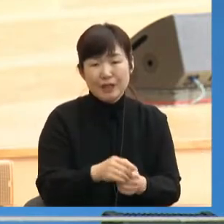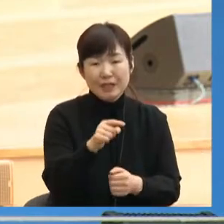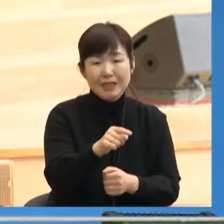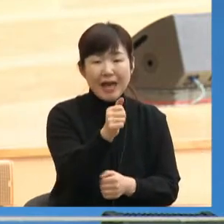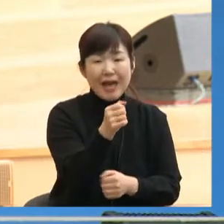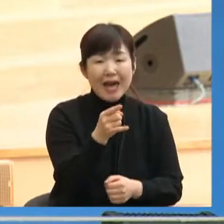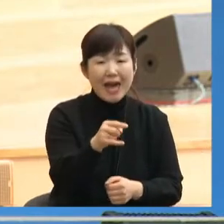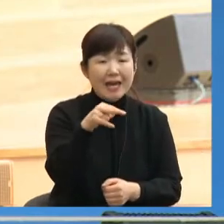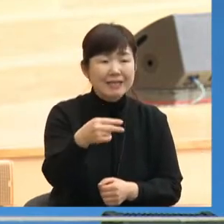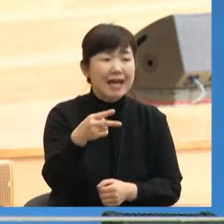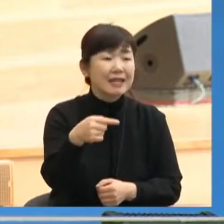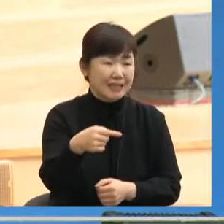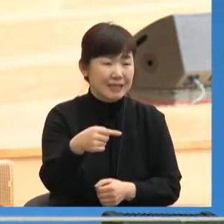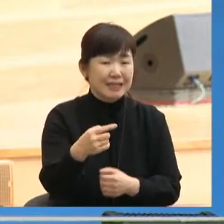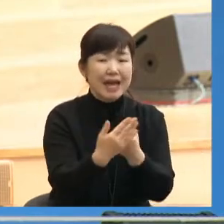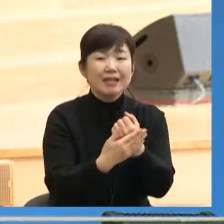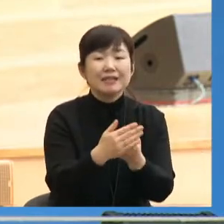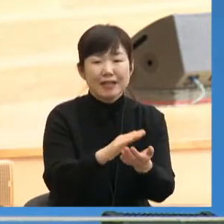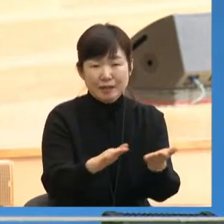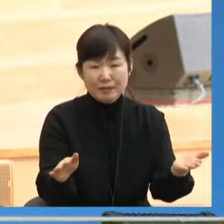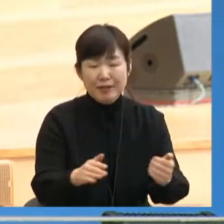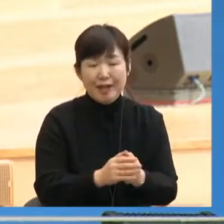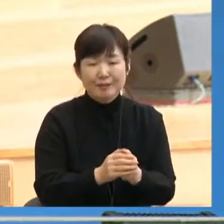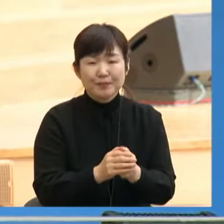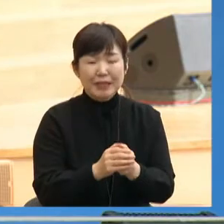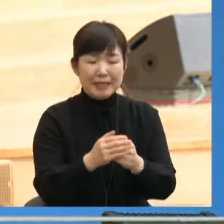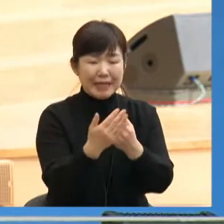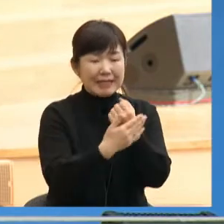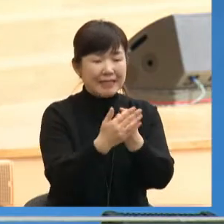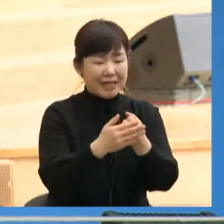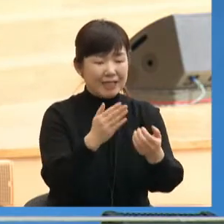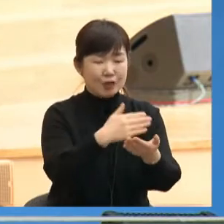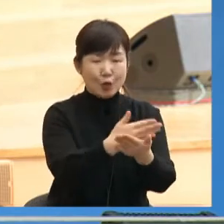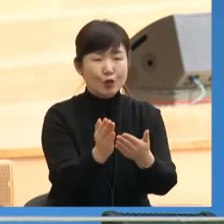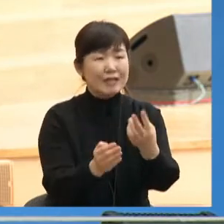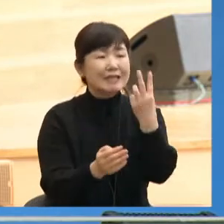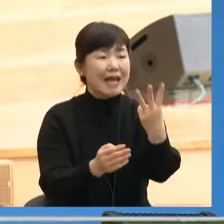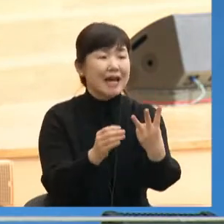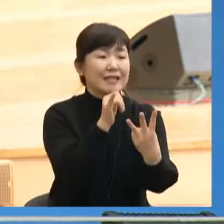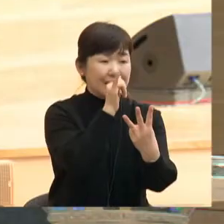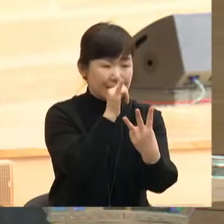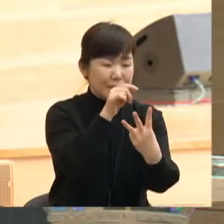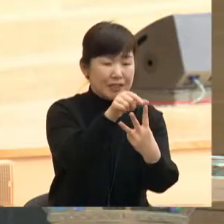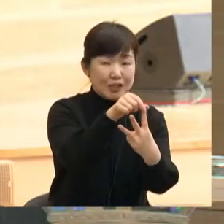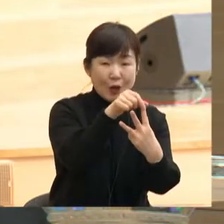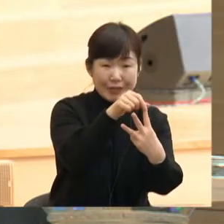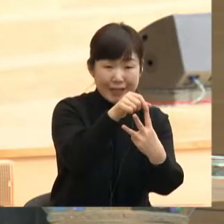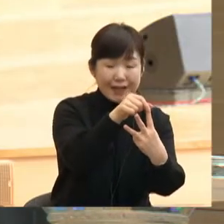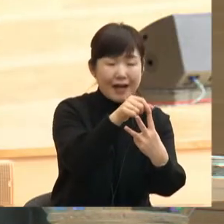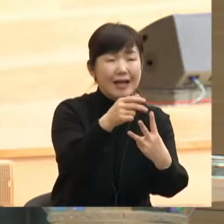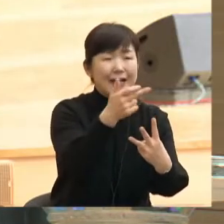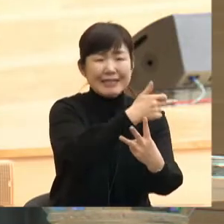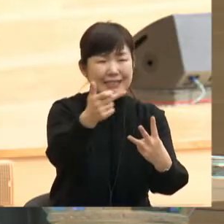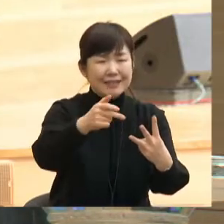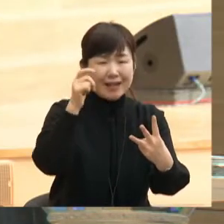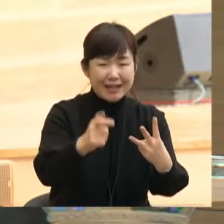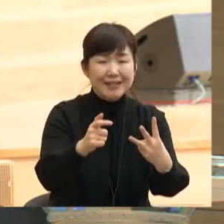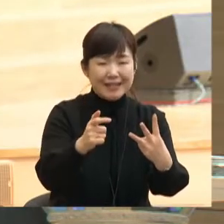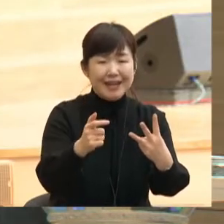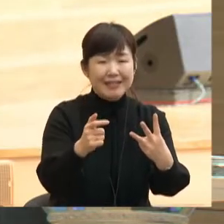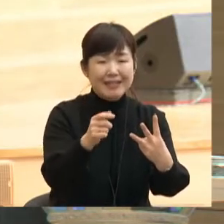헤세드의 은혜입니다. 히브리어에는 여러분, 은혜의 단어가 세 가지가 등장을 하거든요. 첫째가 뭐냐면 가장 강력한